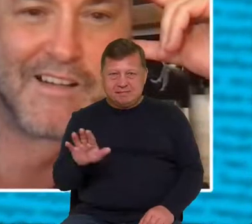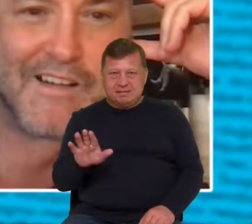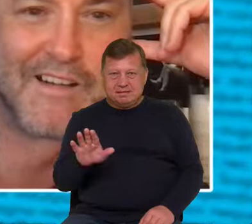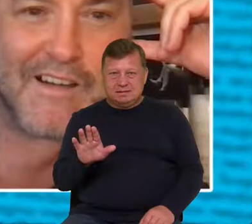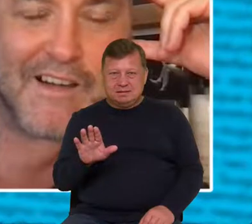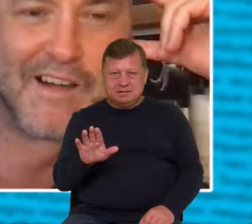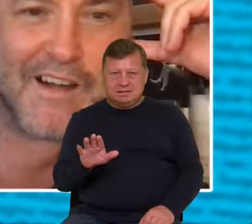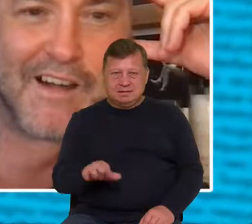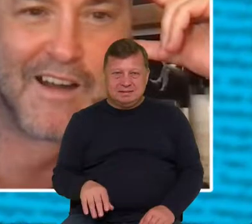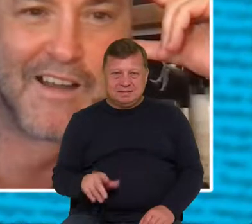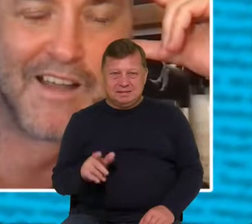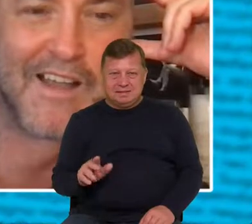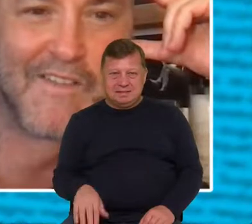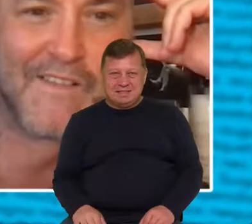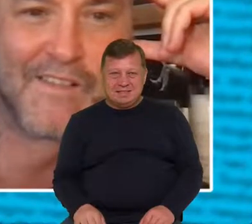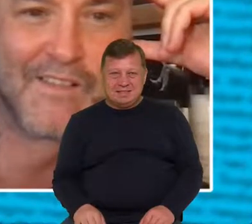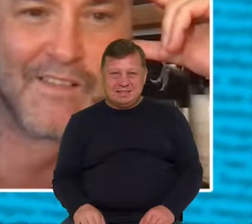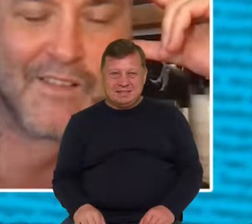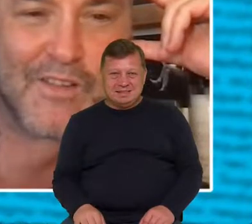Proszę.